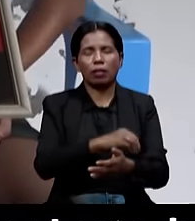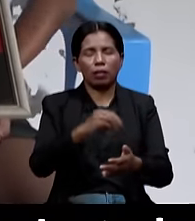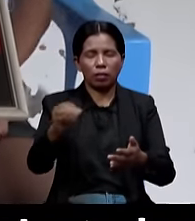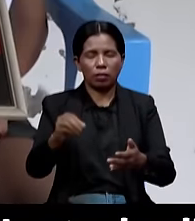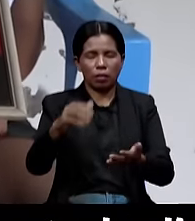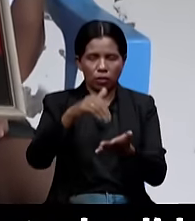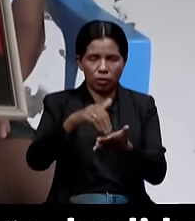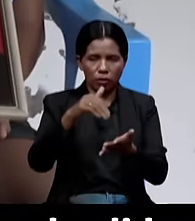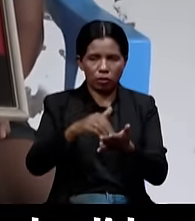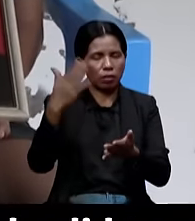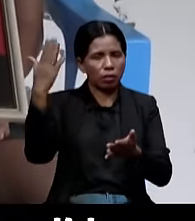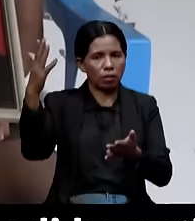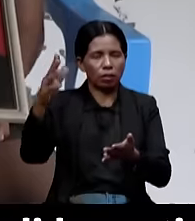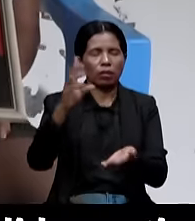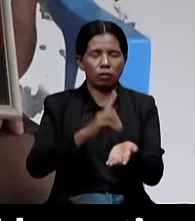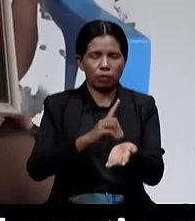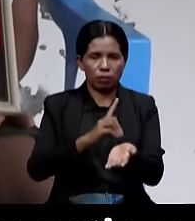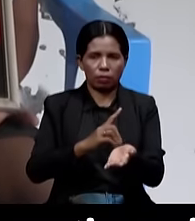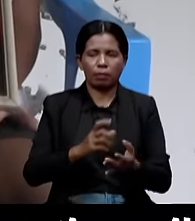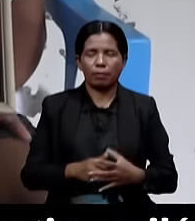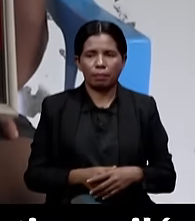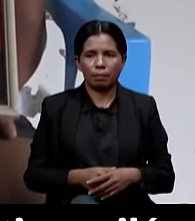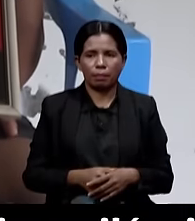atu estuda ia area medicina geral.